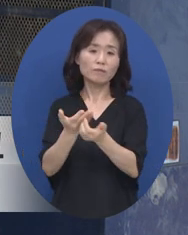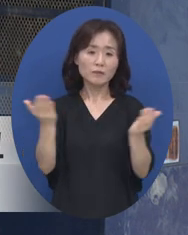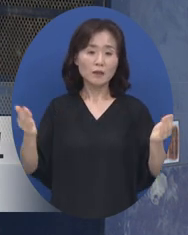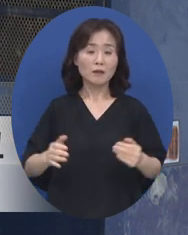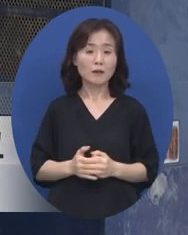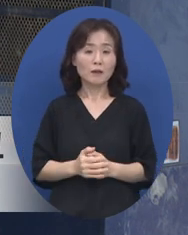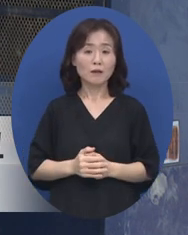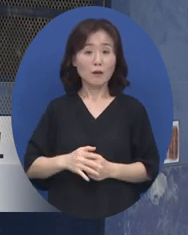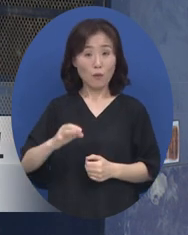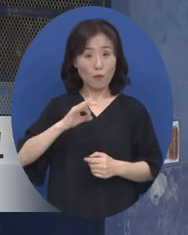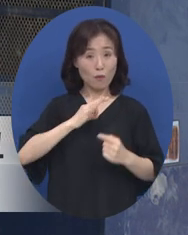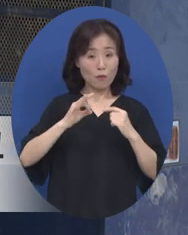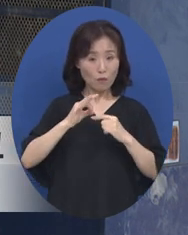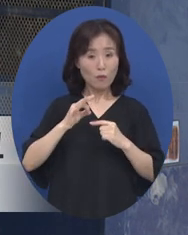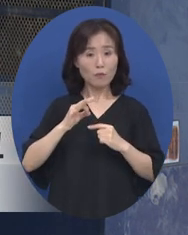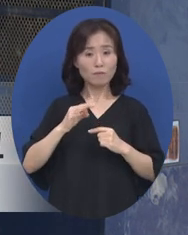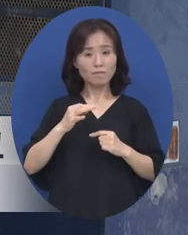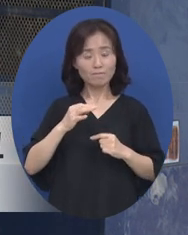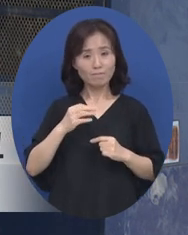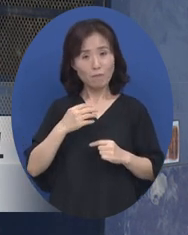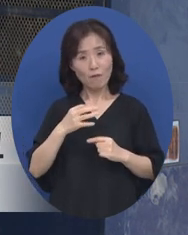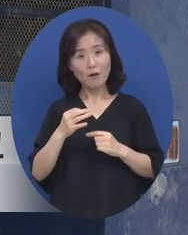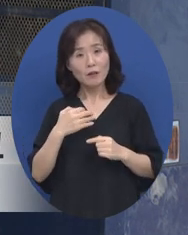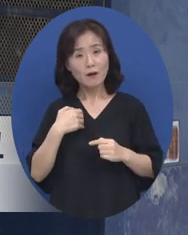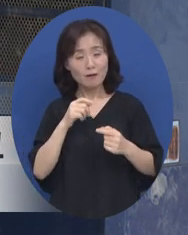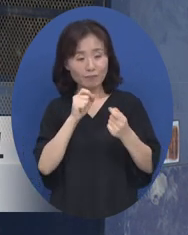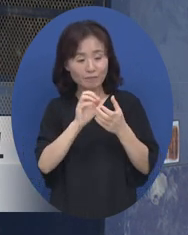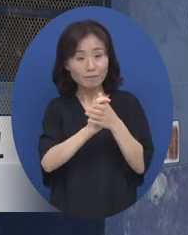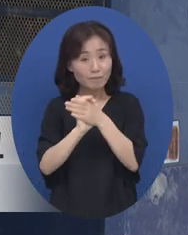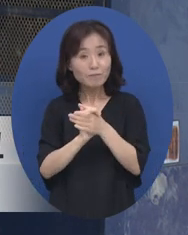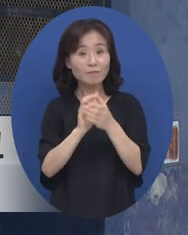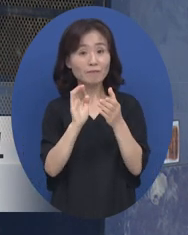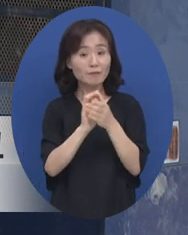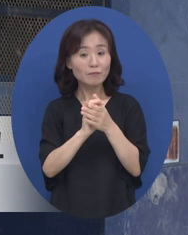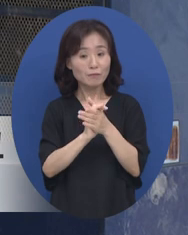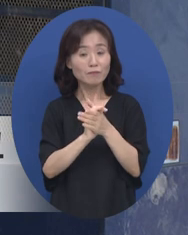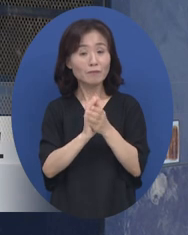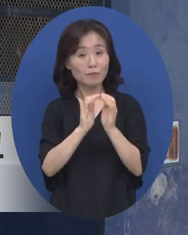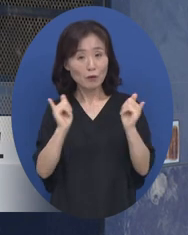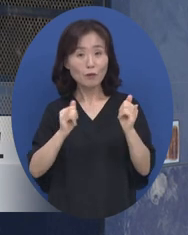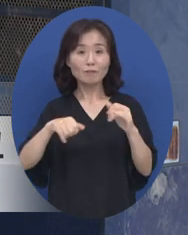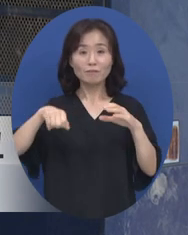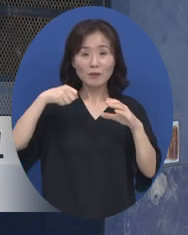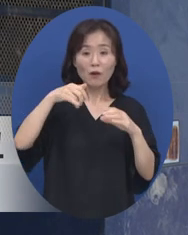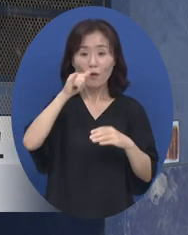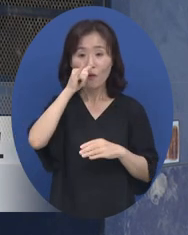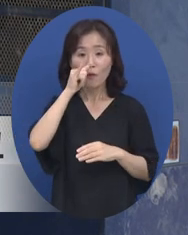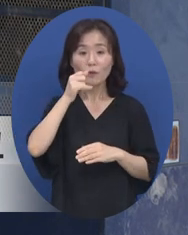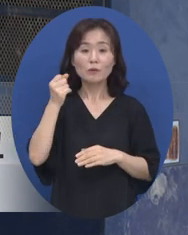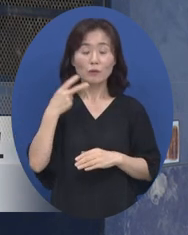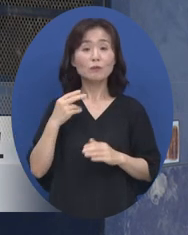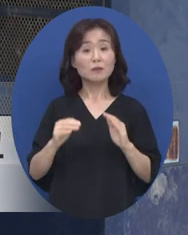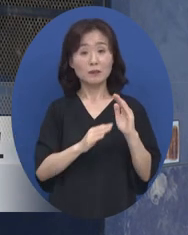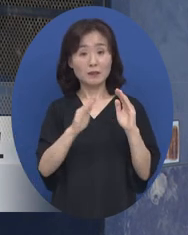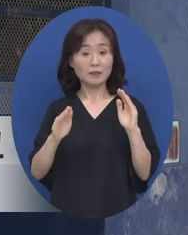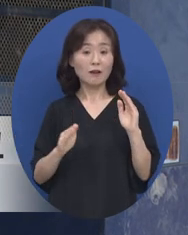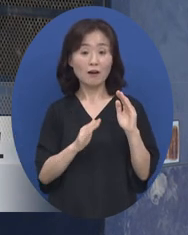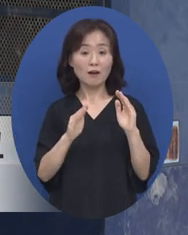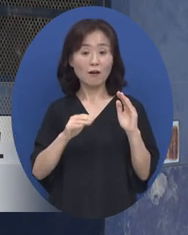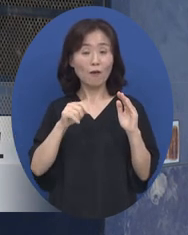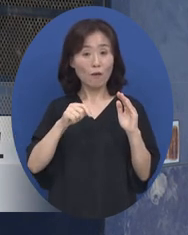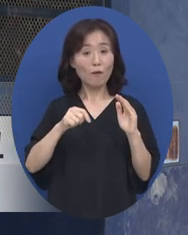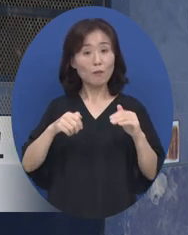기왕 돈 생겼으니까 또 가까운 사람 하고 또 식사들 수 있고 이제 이건 뭐